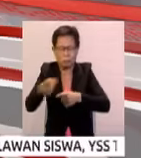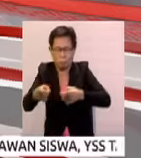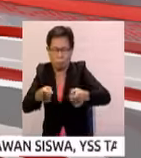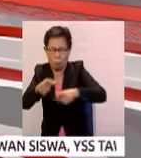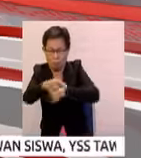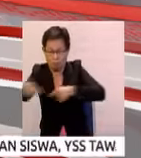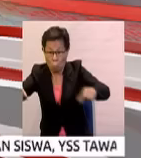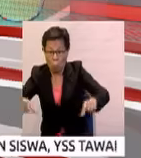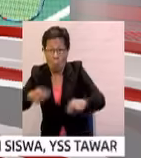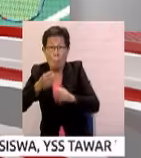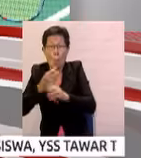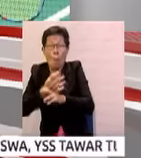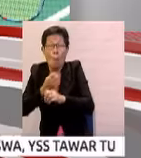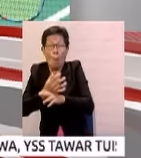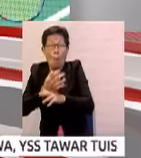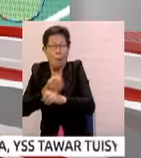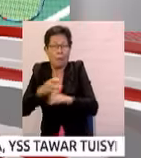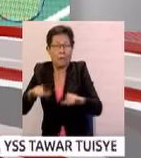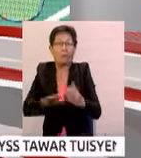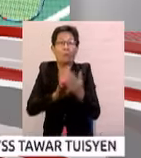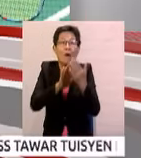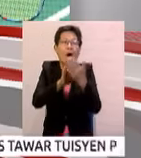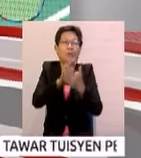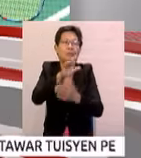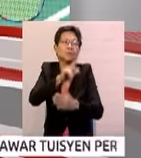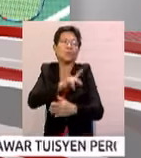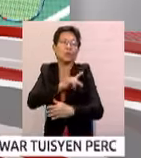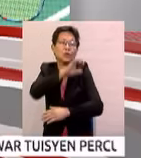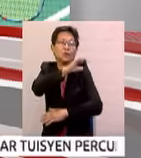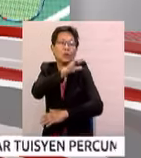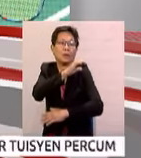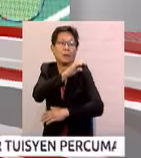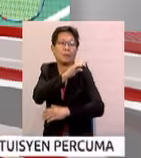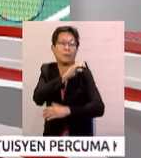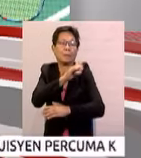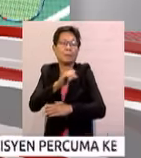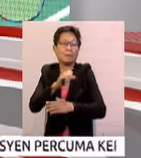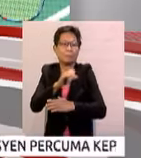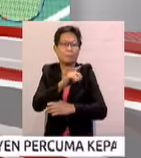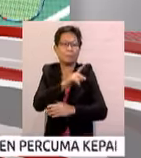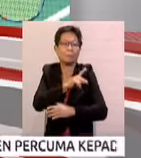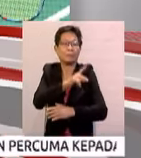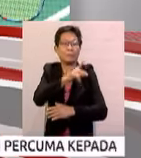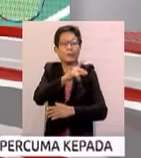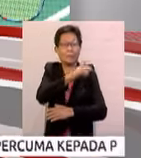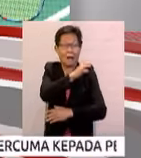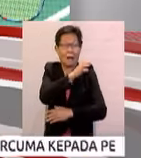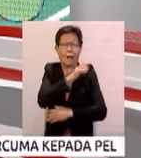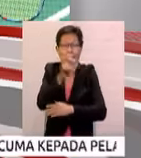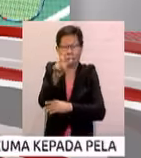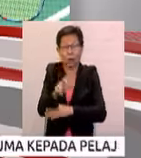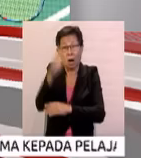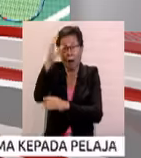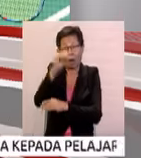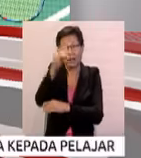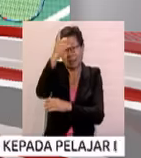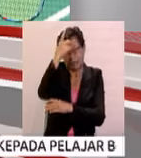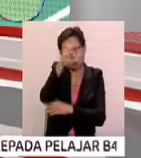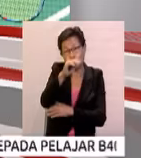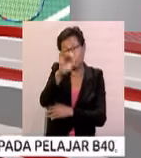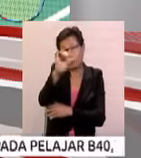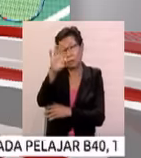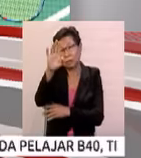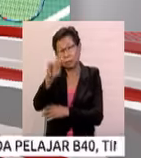gelanggang intensif yang diharungi Ketua Jurulatih Perseorangan Lelaki Negara, Datuk Miss Bun Sidik berharap anak didiknya Lizzie